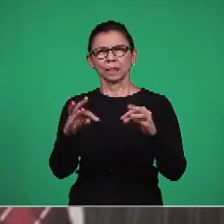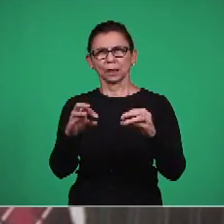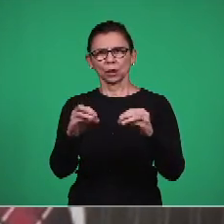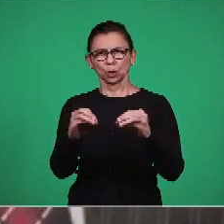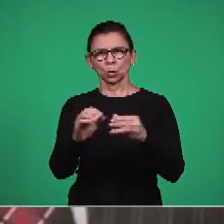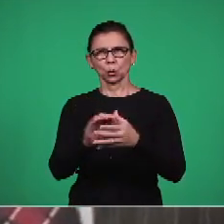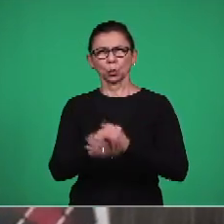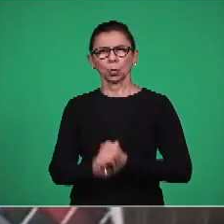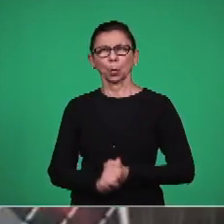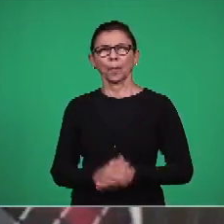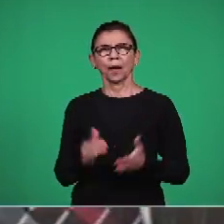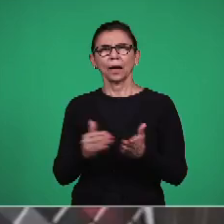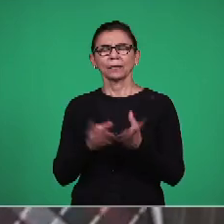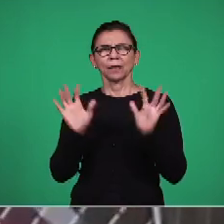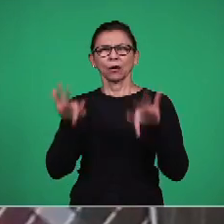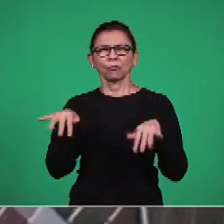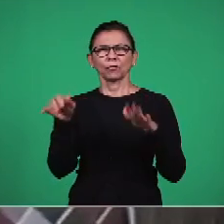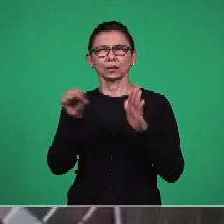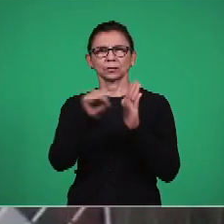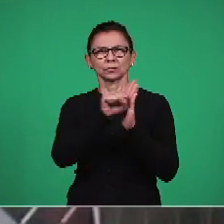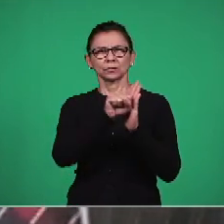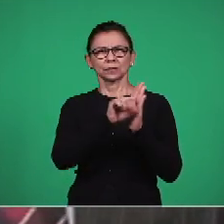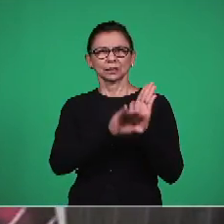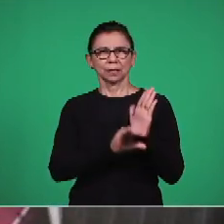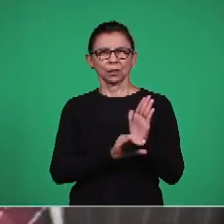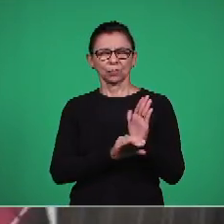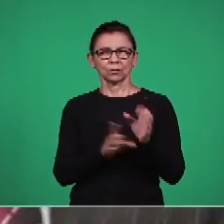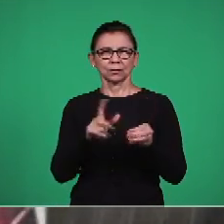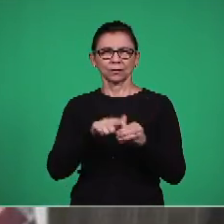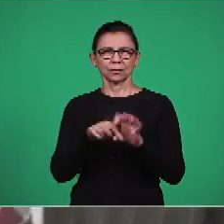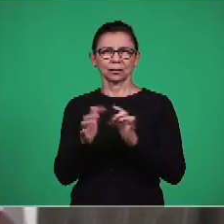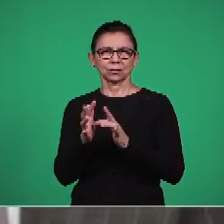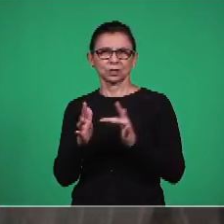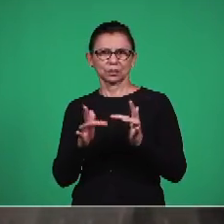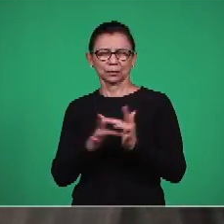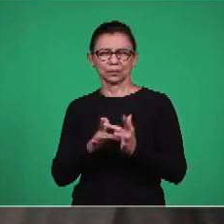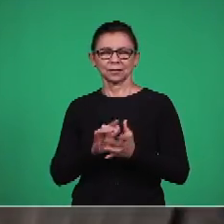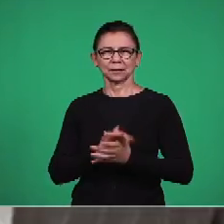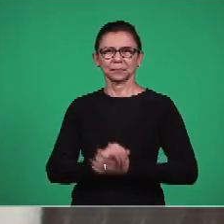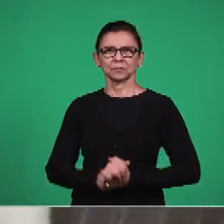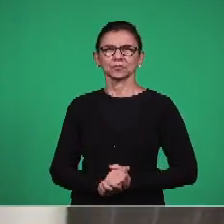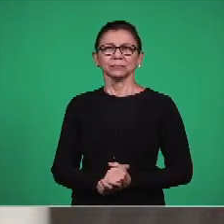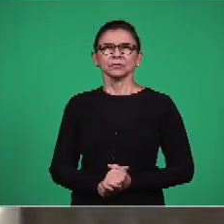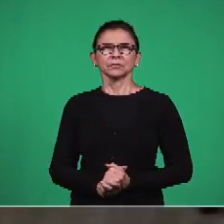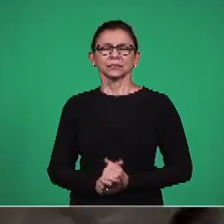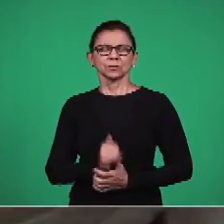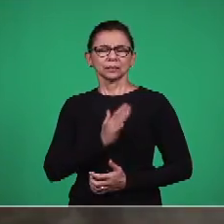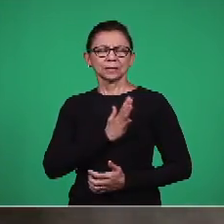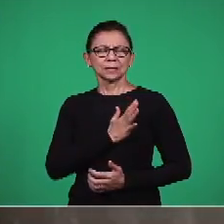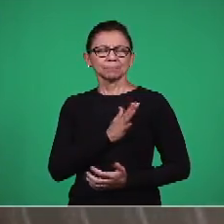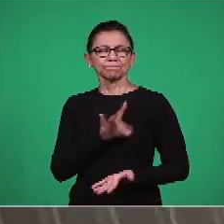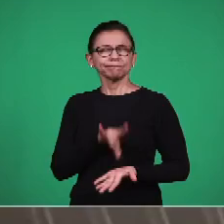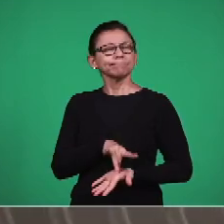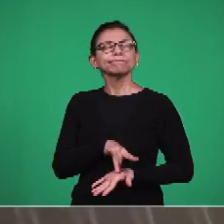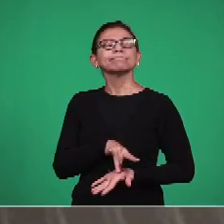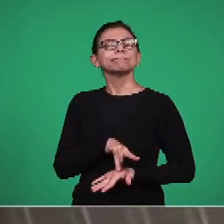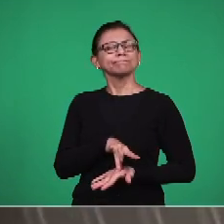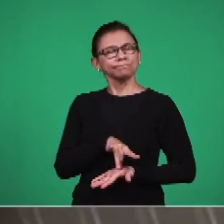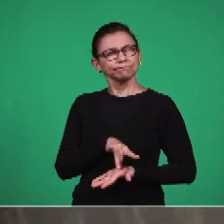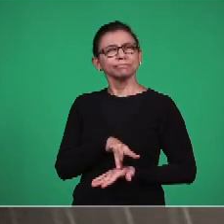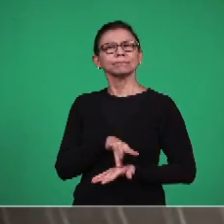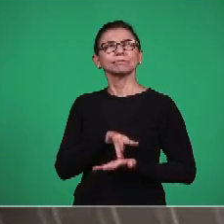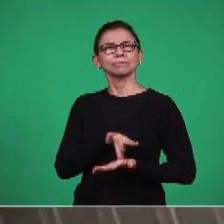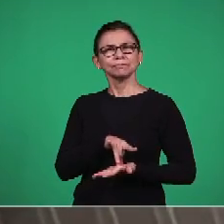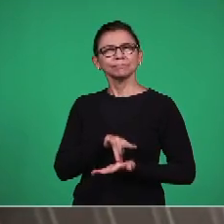até a consumação do século. Искренне ваши в Господе, братья и сестры Церкви De Вифания. coração e sinceramente, vossos